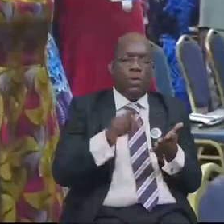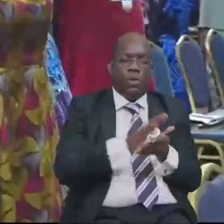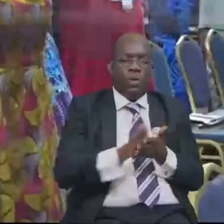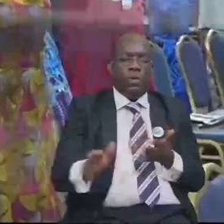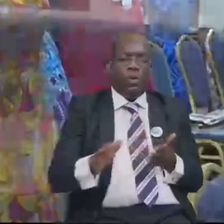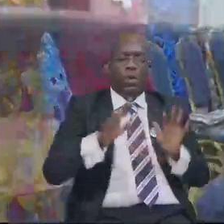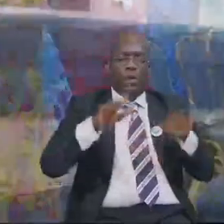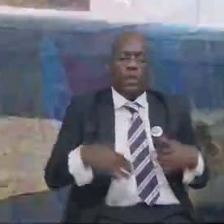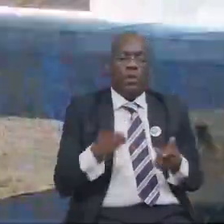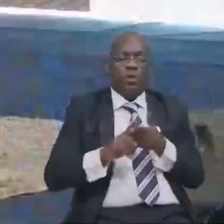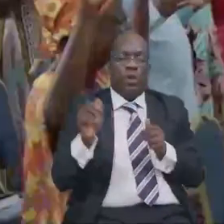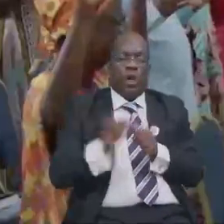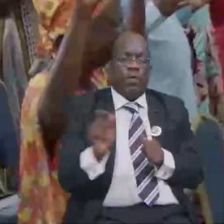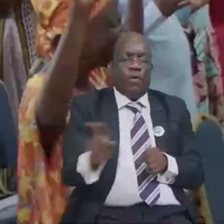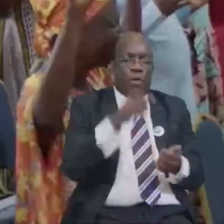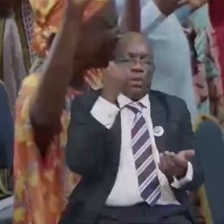Pureté, donne à chacun.